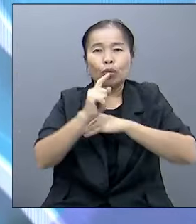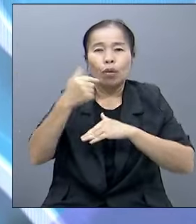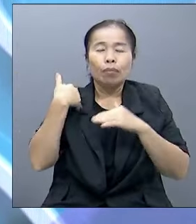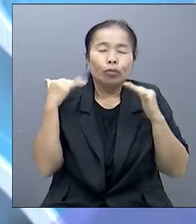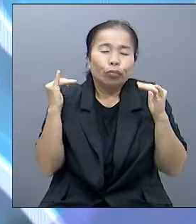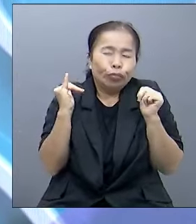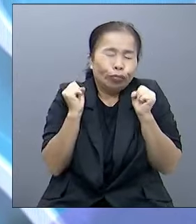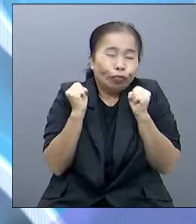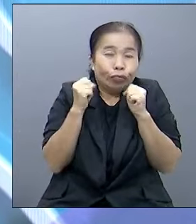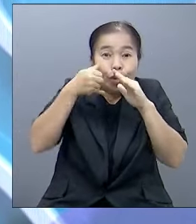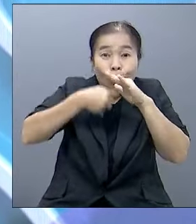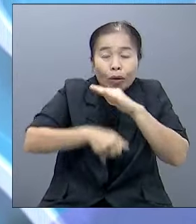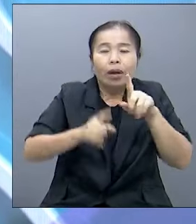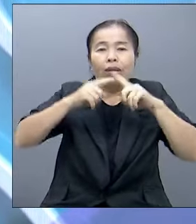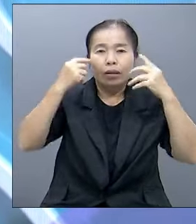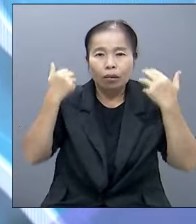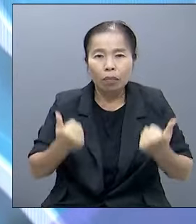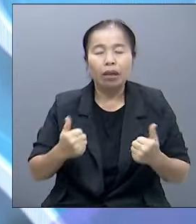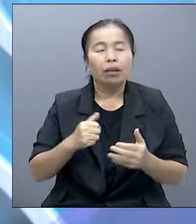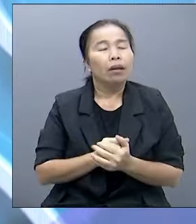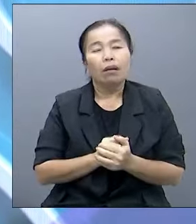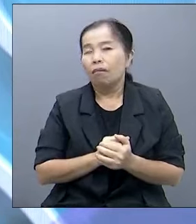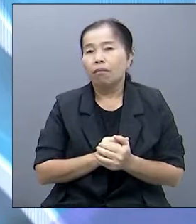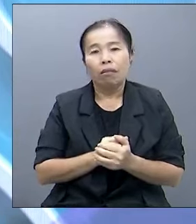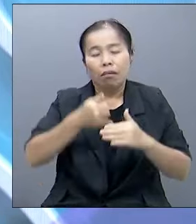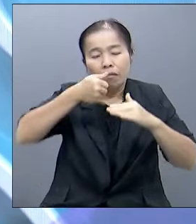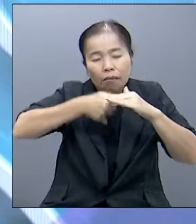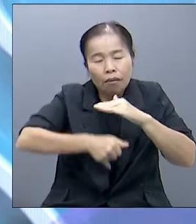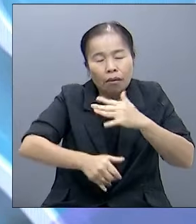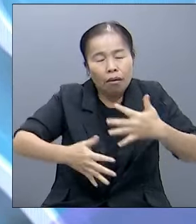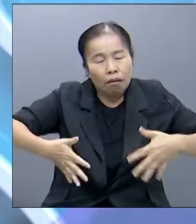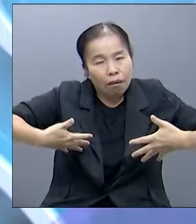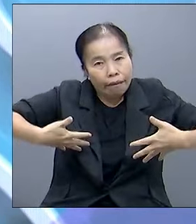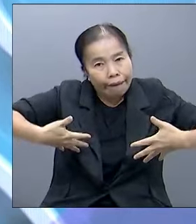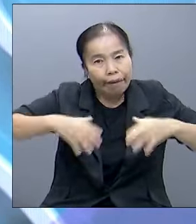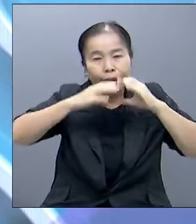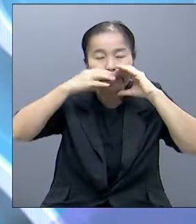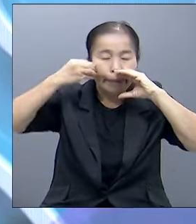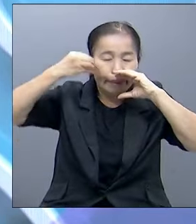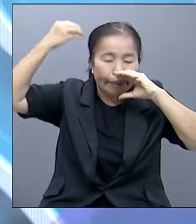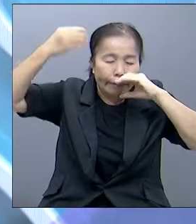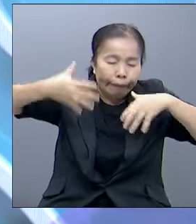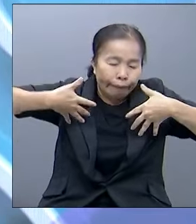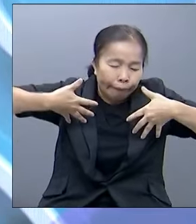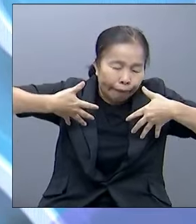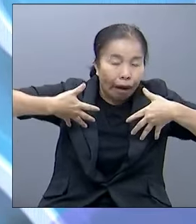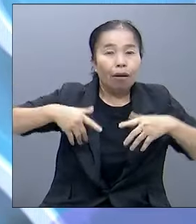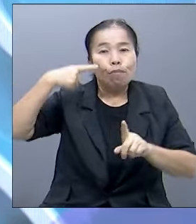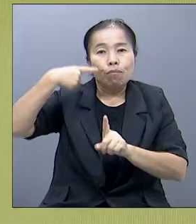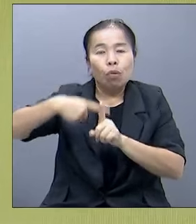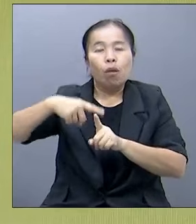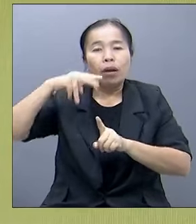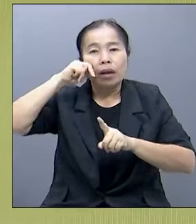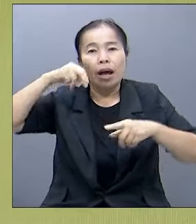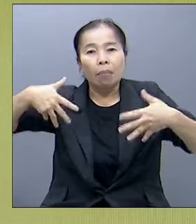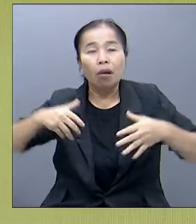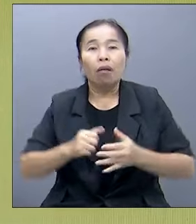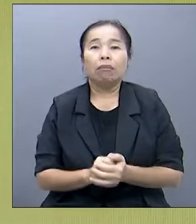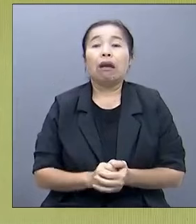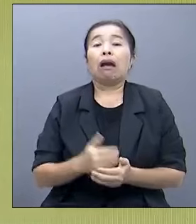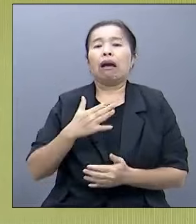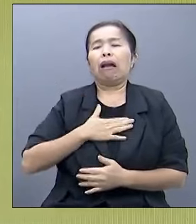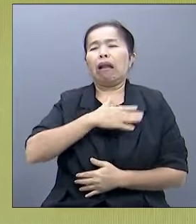างเนี่ยแต่เพื่อนบอกหลังๆเนี่ยเหนื่อยมากเพราะว่ามันร้อนใช้ออกซิเจนเปลืองมากกว่าเดิมมันเหนื่อยขึ้นนะดำน้ำ คิดดูขนาดเรายังเหนื่อย